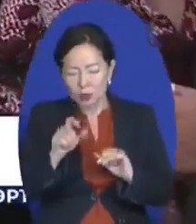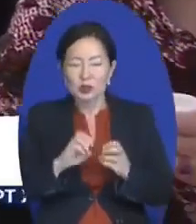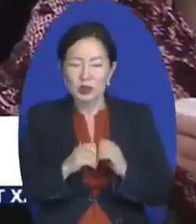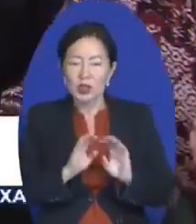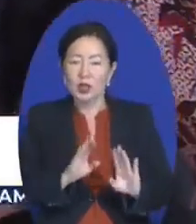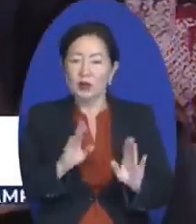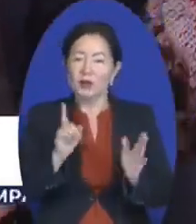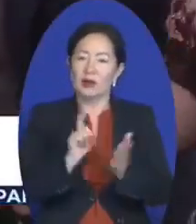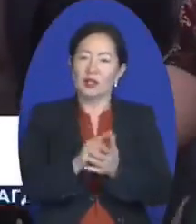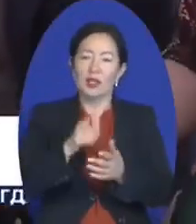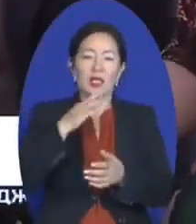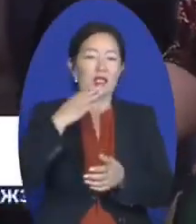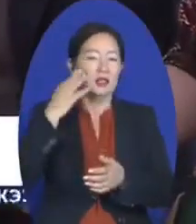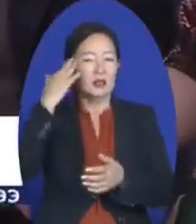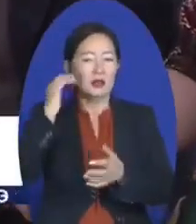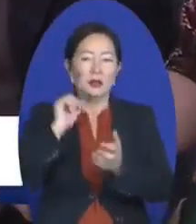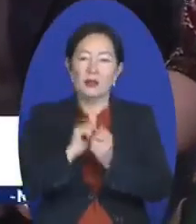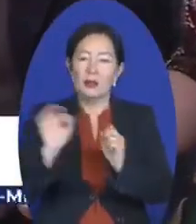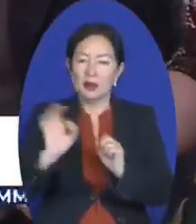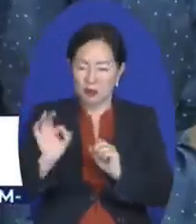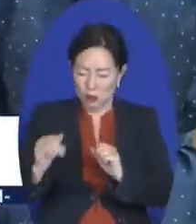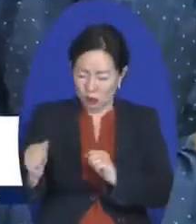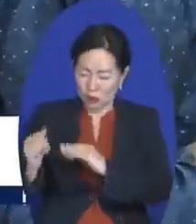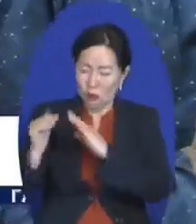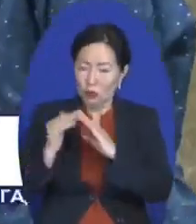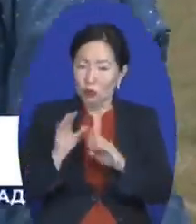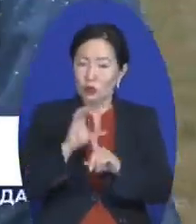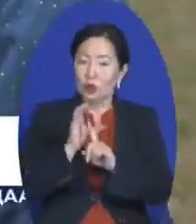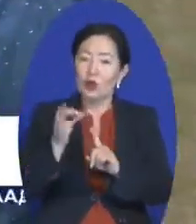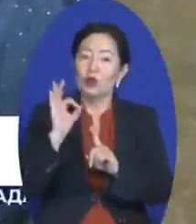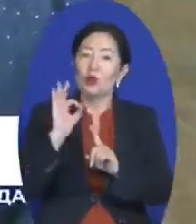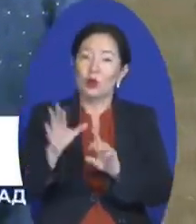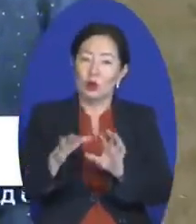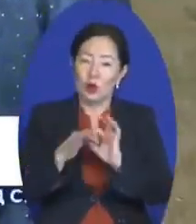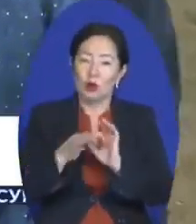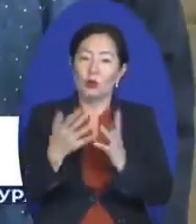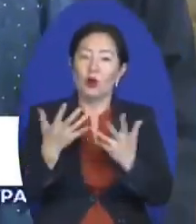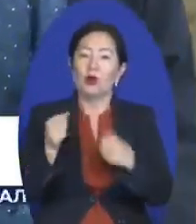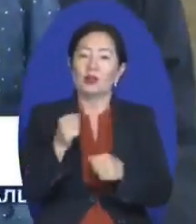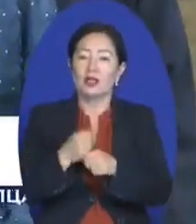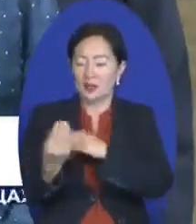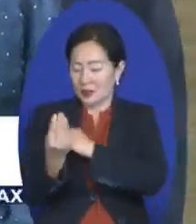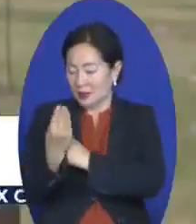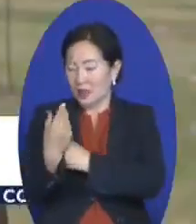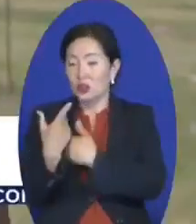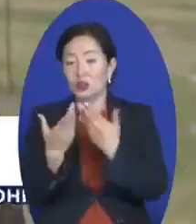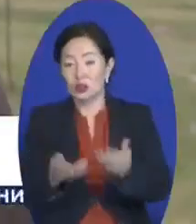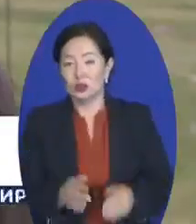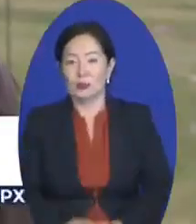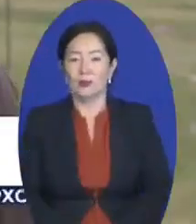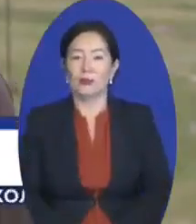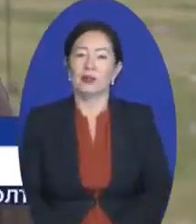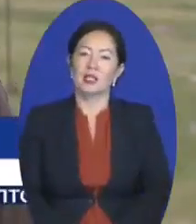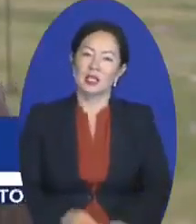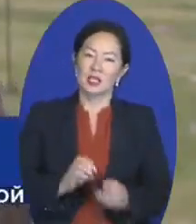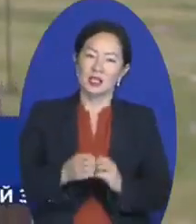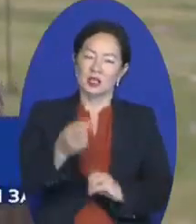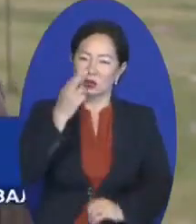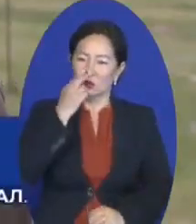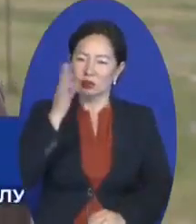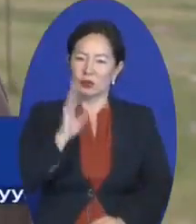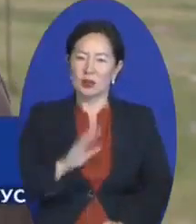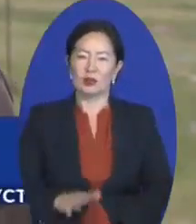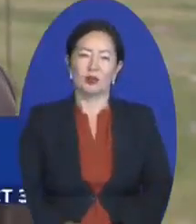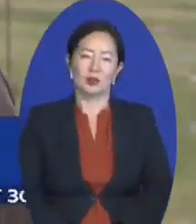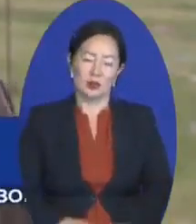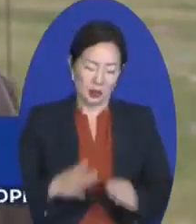байх хизээч мартаж үл болох нүүдэлчин соёлын үеийг шингээсэн олон ажлыг заалгажээ. Хийж үзээгөө гэр орн гэр